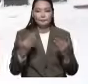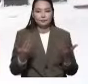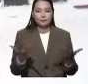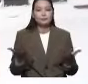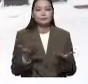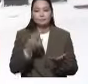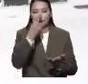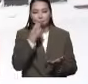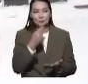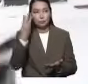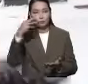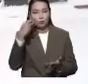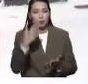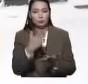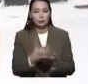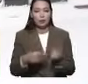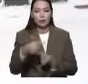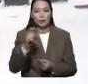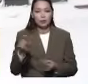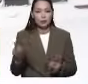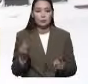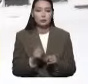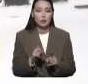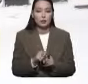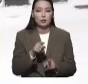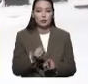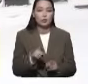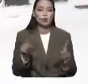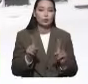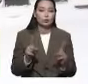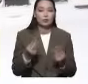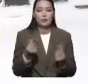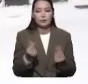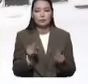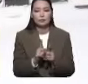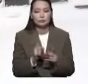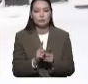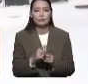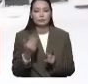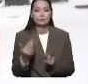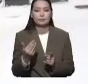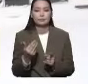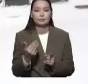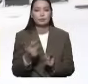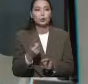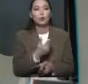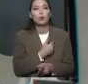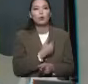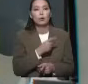айналғандай. Кәсіпкерлерде сіздің талғамыңызға, қалтаңыздағы теңгеңізге қарай қалаған тасыңызды жасап